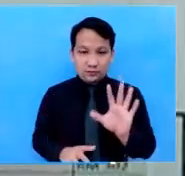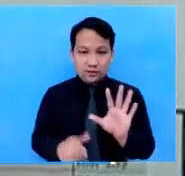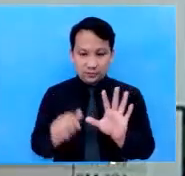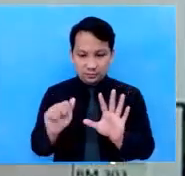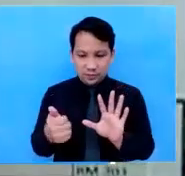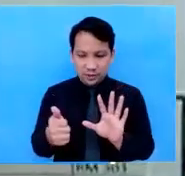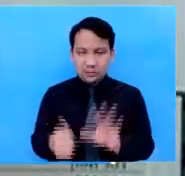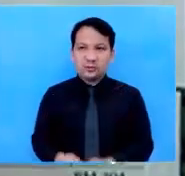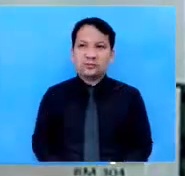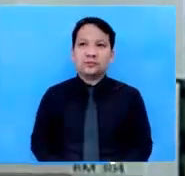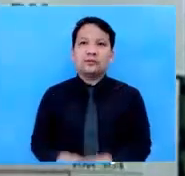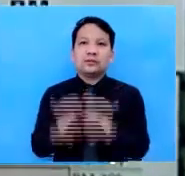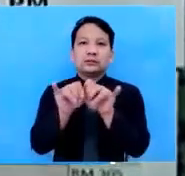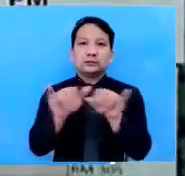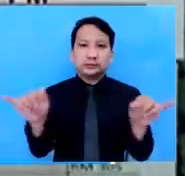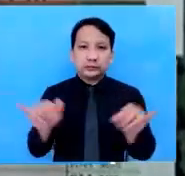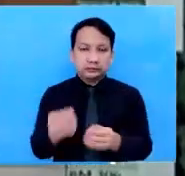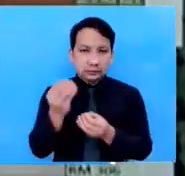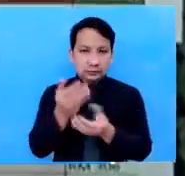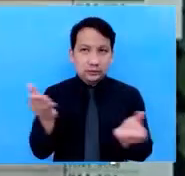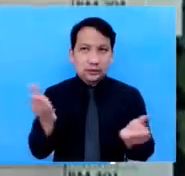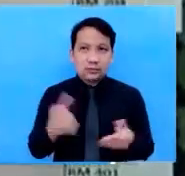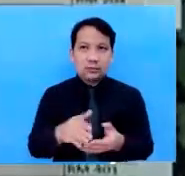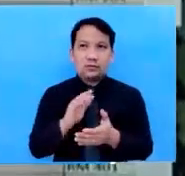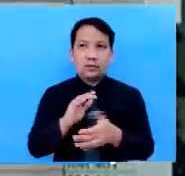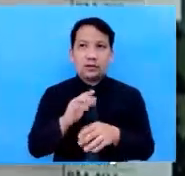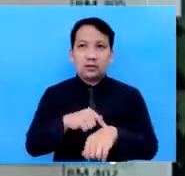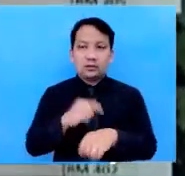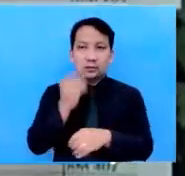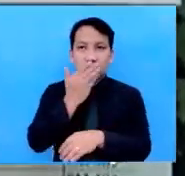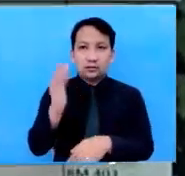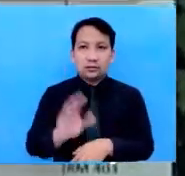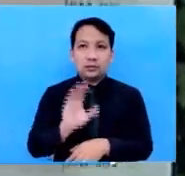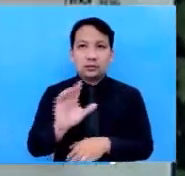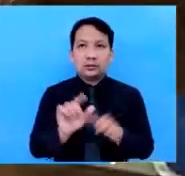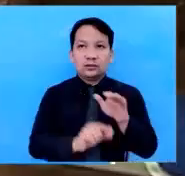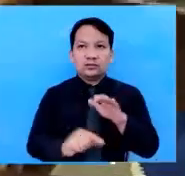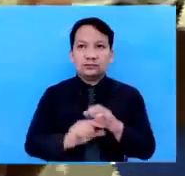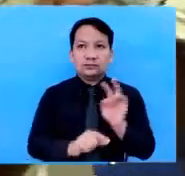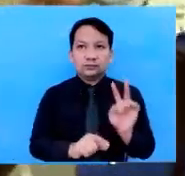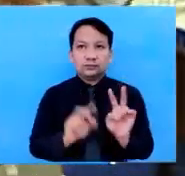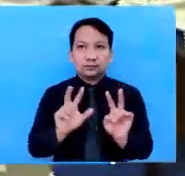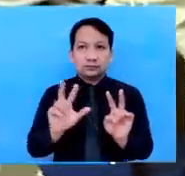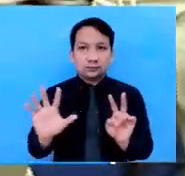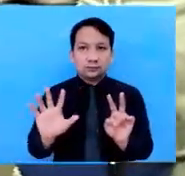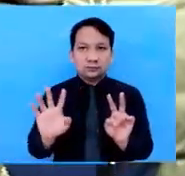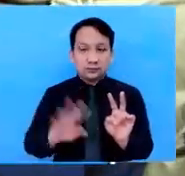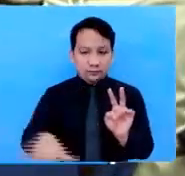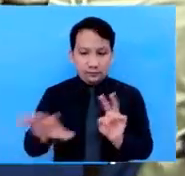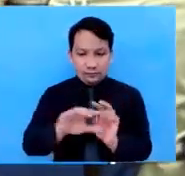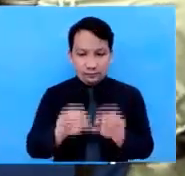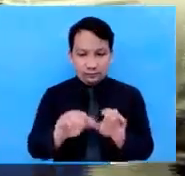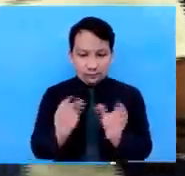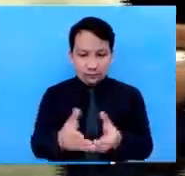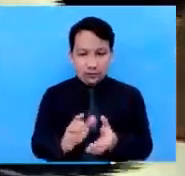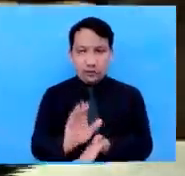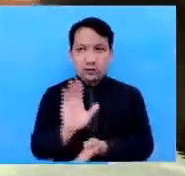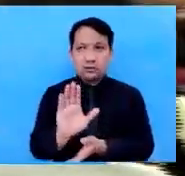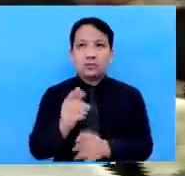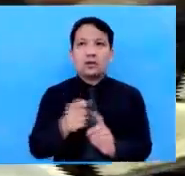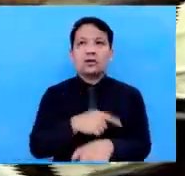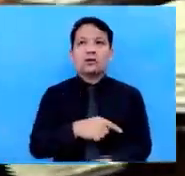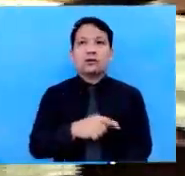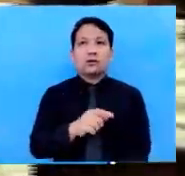ganitong oras din yung ibinibigay naman para sa grade 2, 3, 4 at 5 na ang klase naman nila ay mula